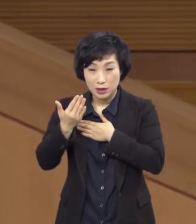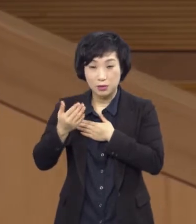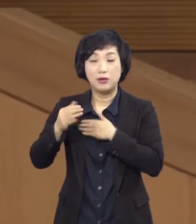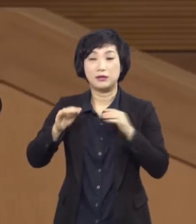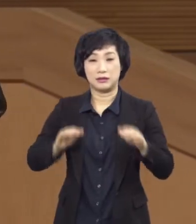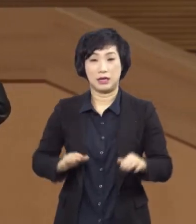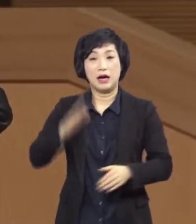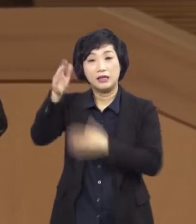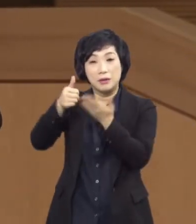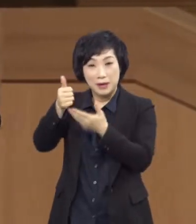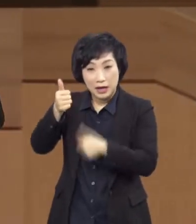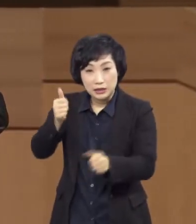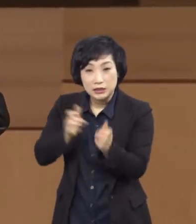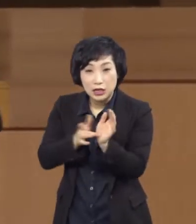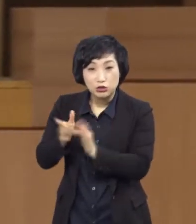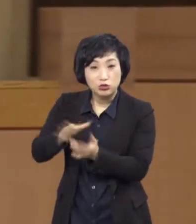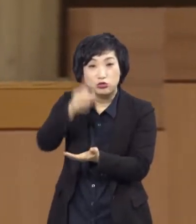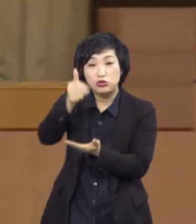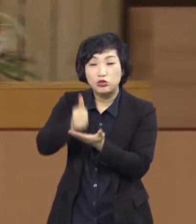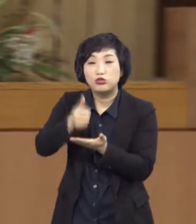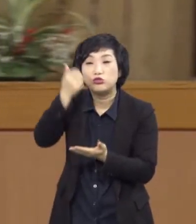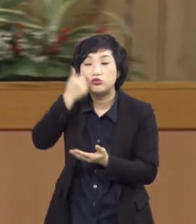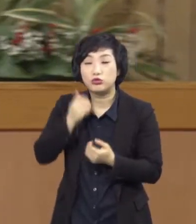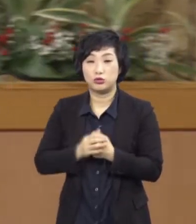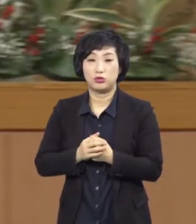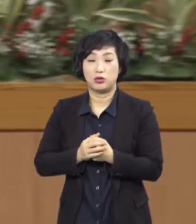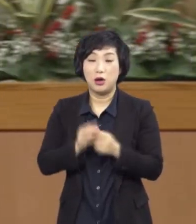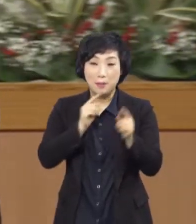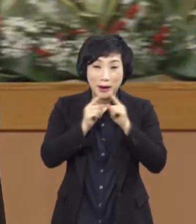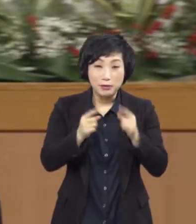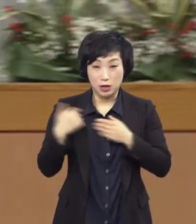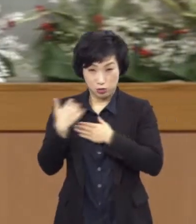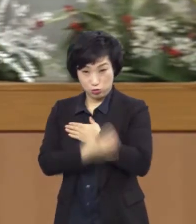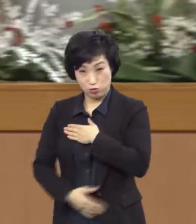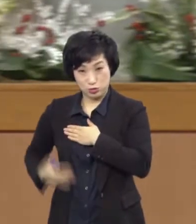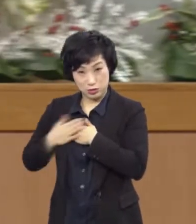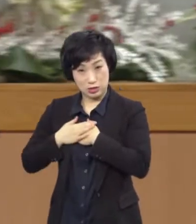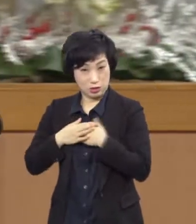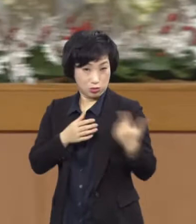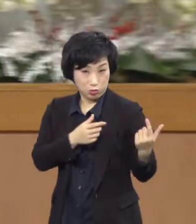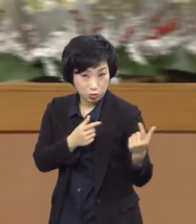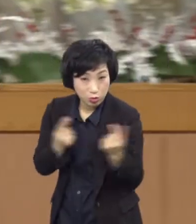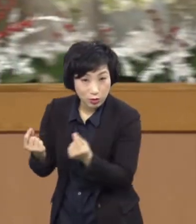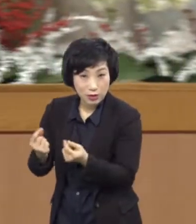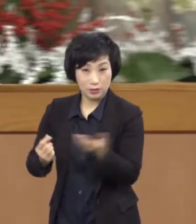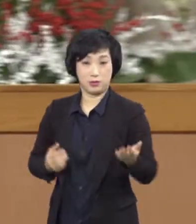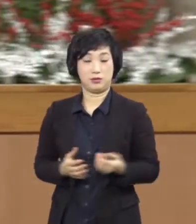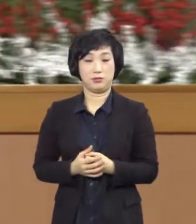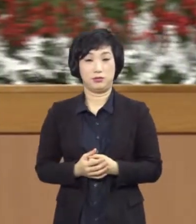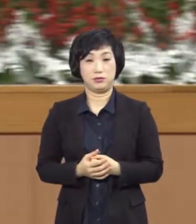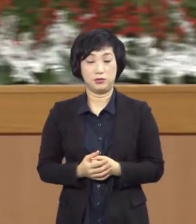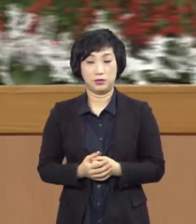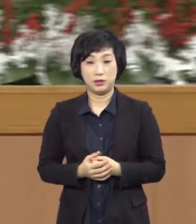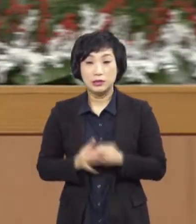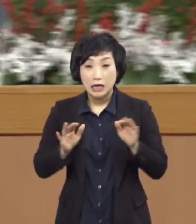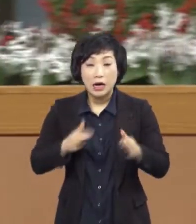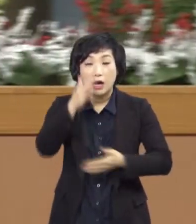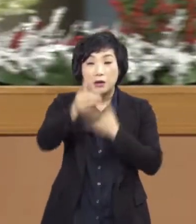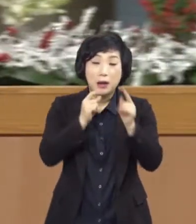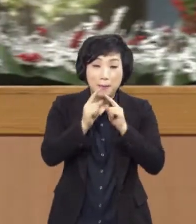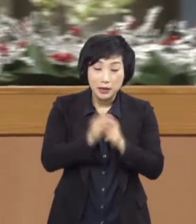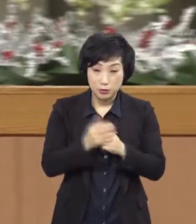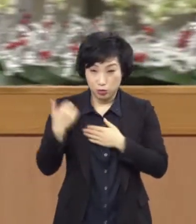하나님의 아들 예수 그리스도는 말씀과 육신과의 동격입니다. 그래서